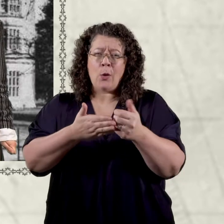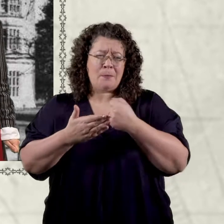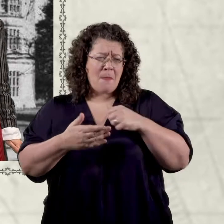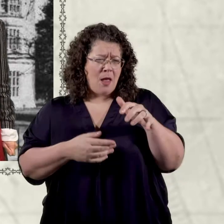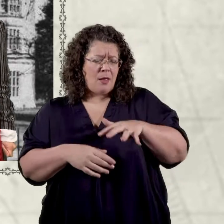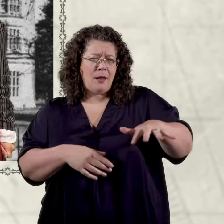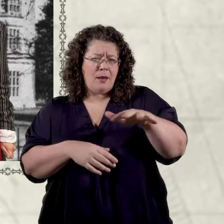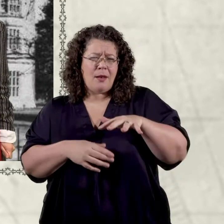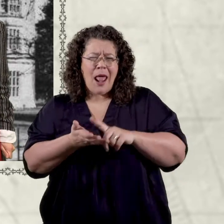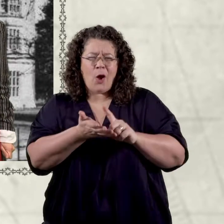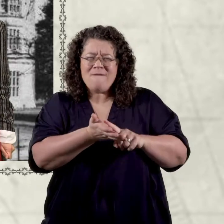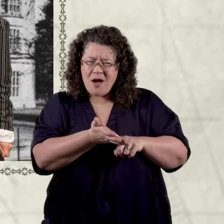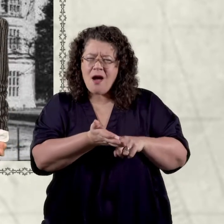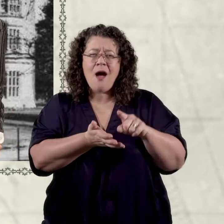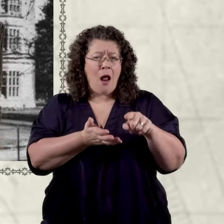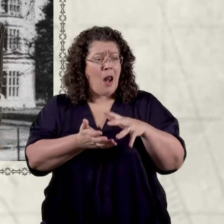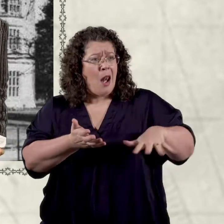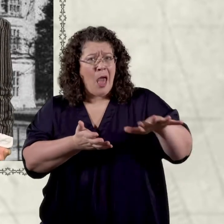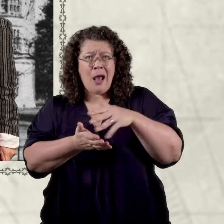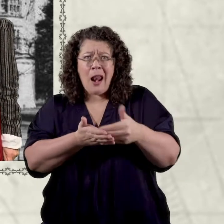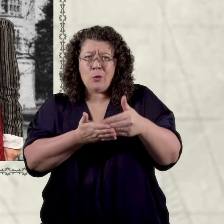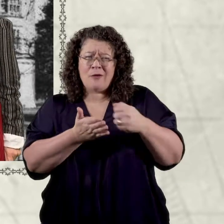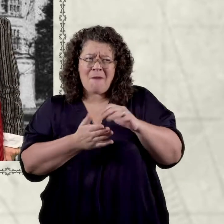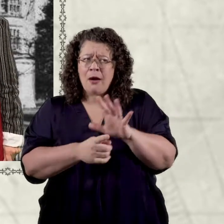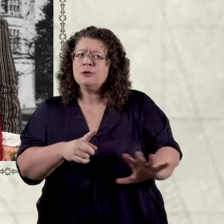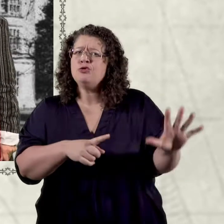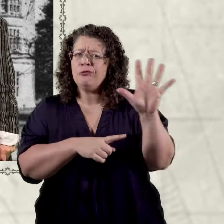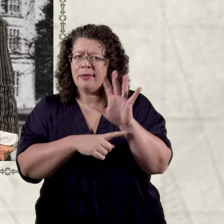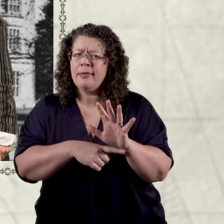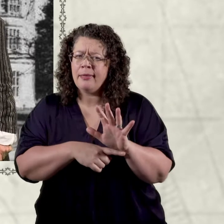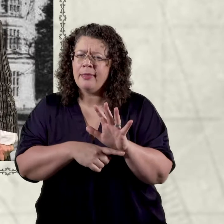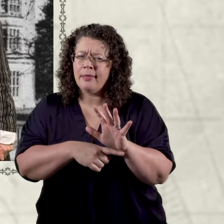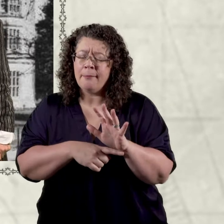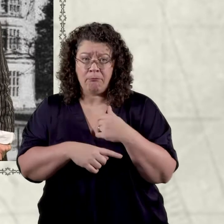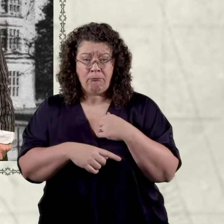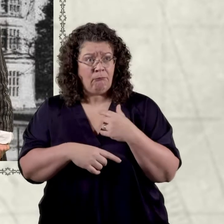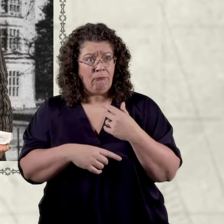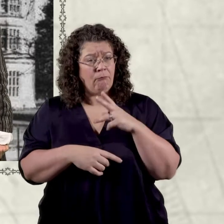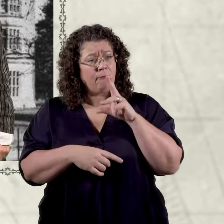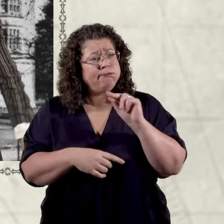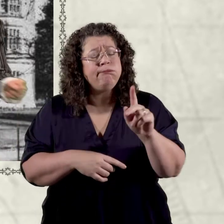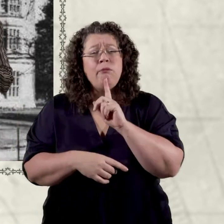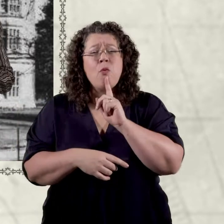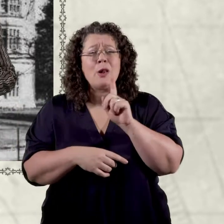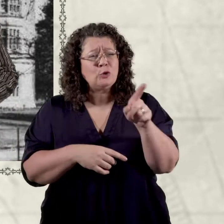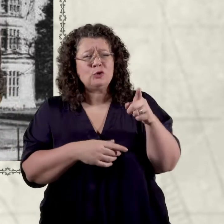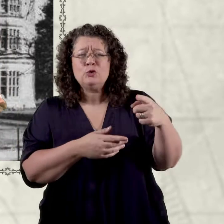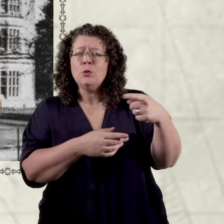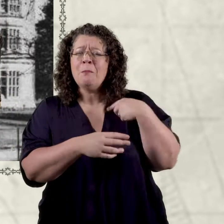iaith fy ngwlad. Ro'n i arfer sgwrsio gyda un o tenantiaid yn had am ddyfodol yr iaith ac